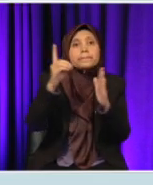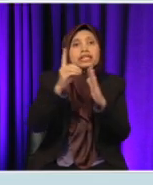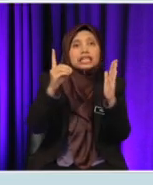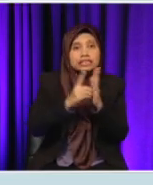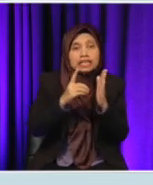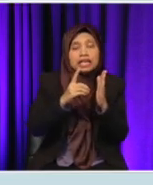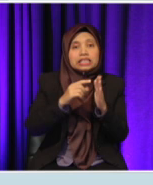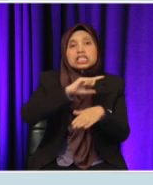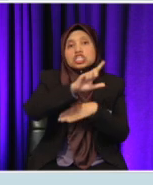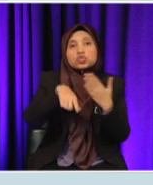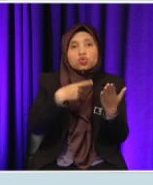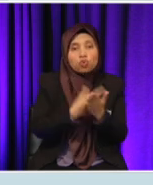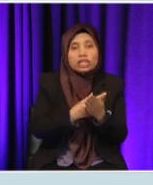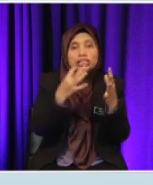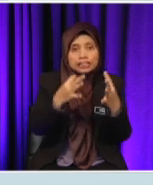manis